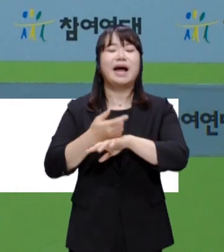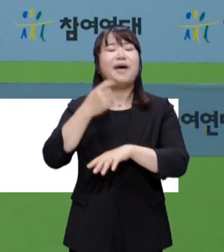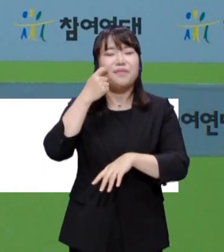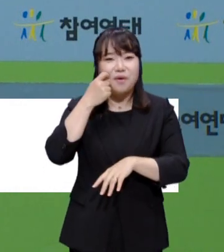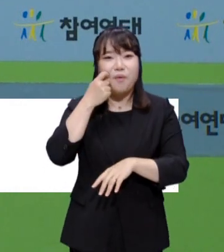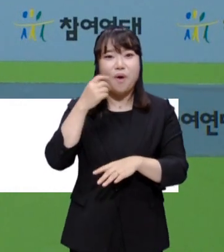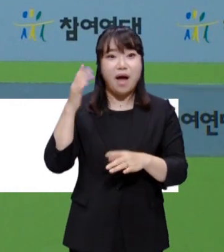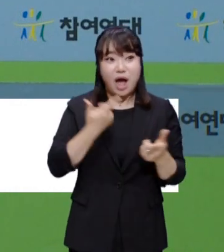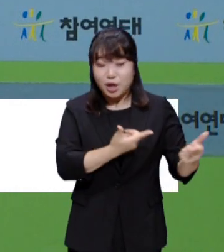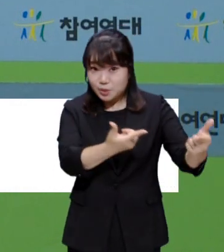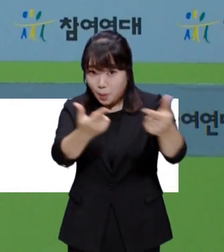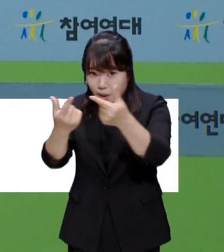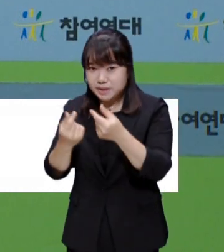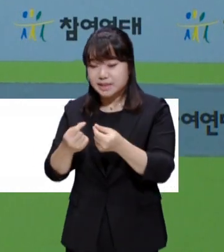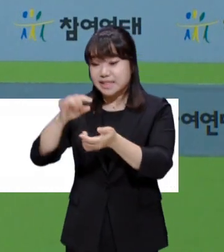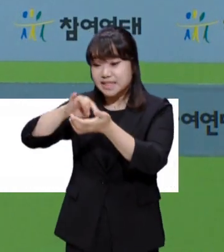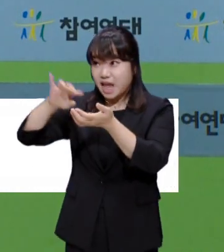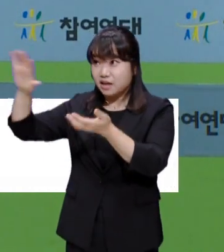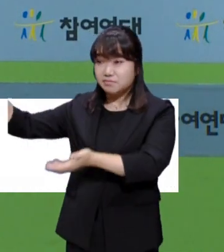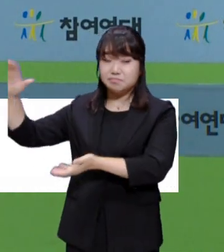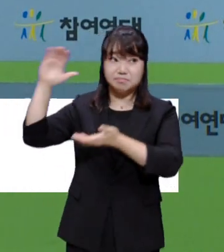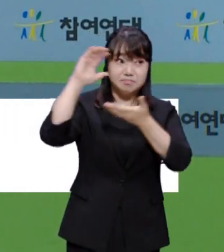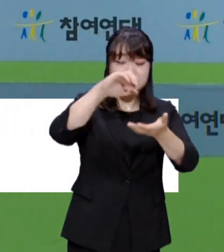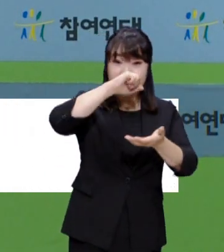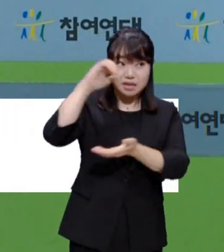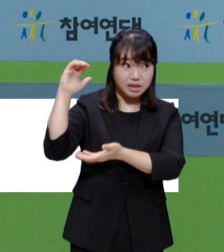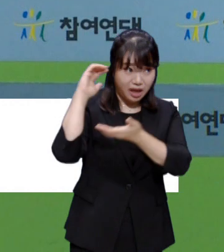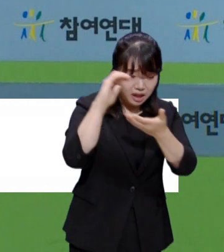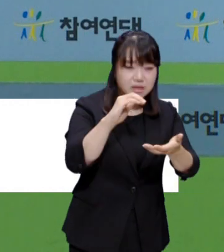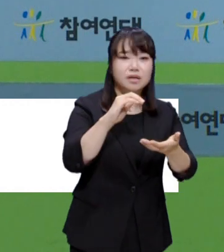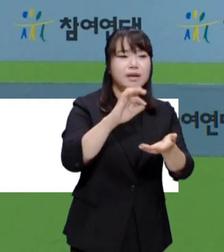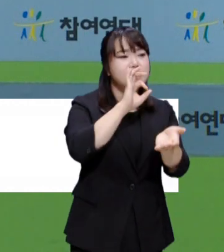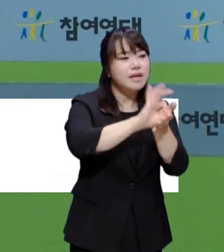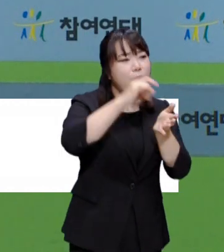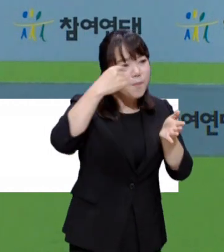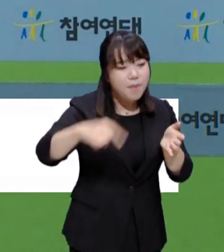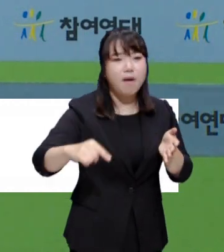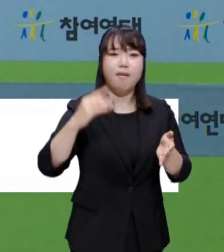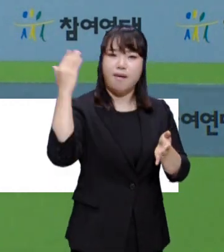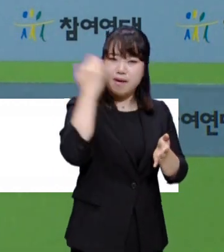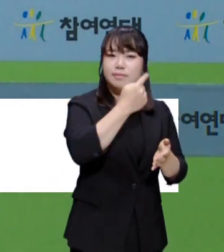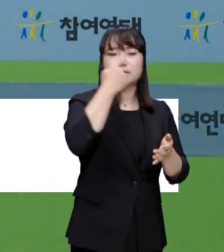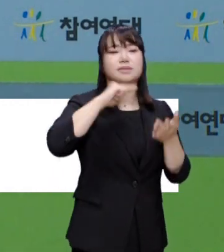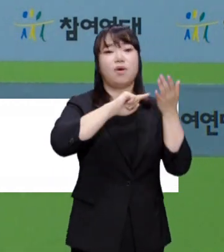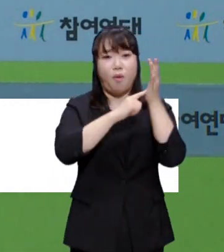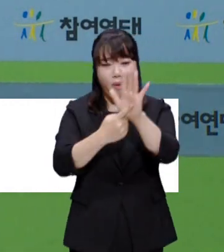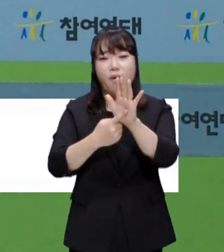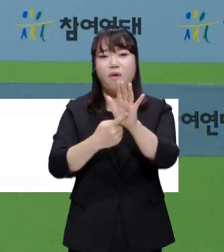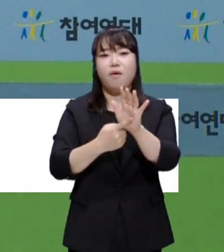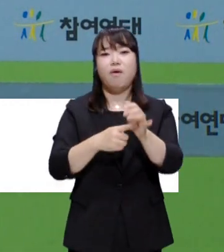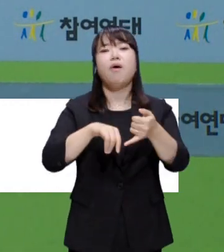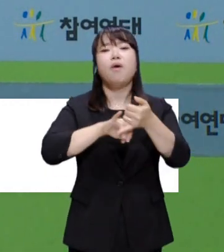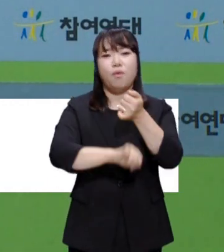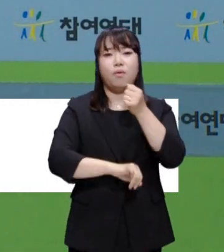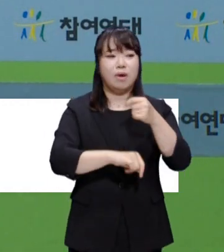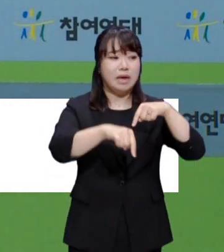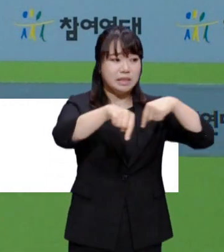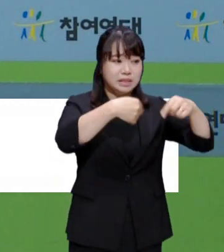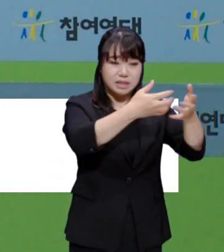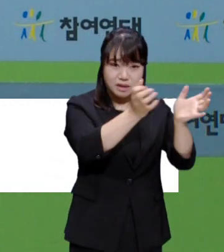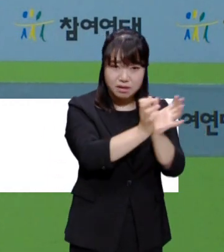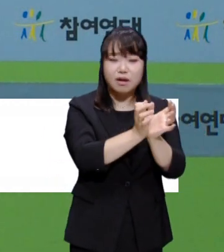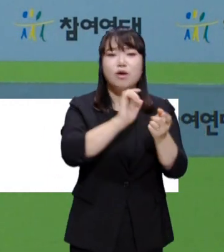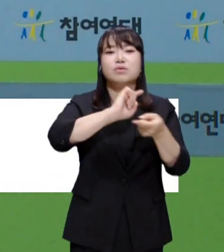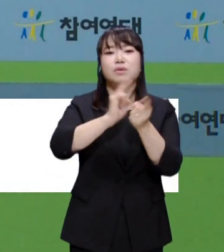세금, 지역 주민의 세금에 대해서 어느 정도로 충실하게 공개하고 투명하게 사용했는지의 여부도 역시 각 정당들이 공천할